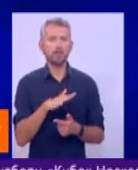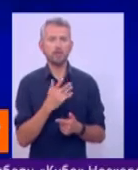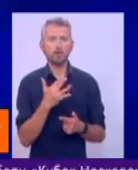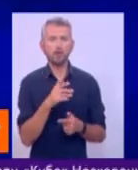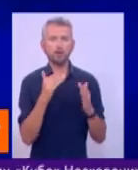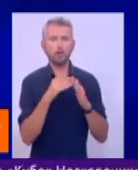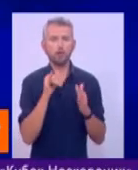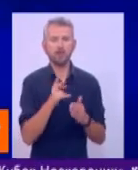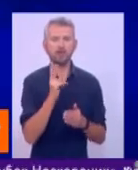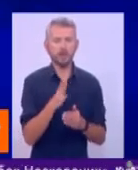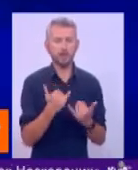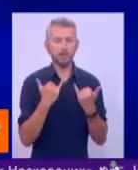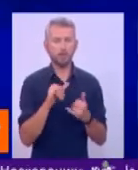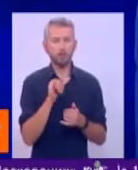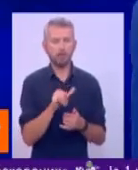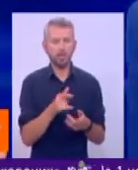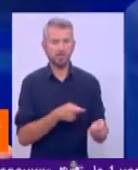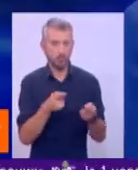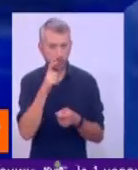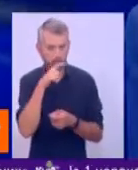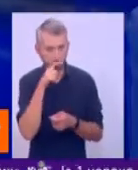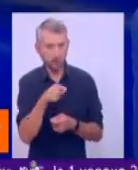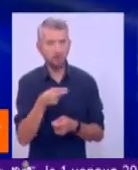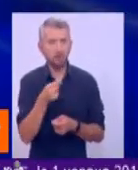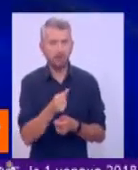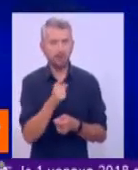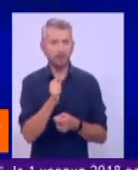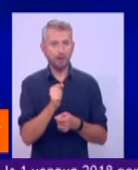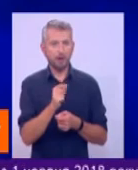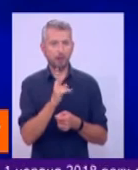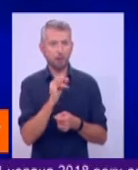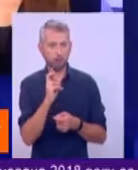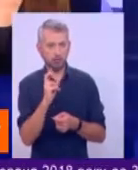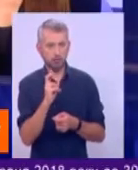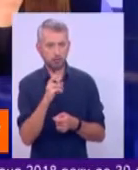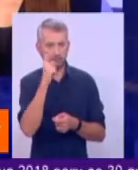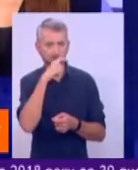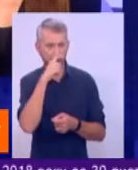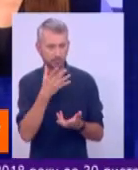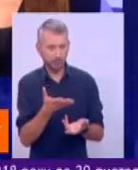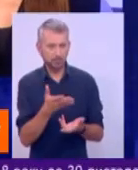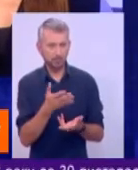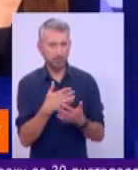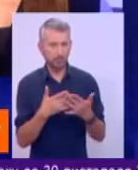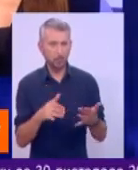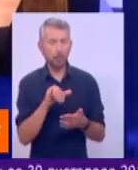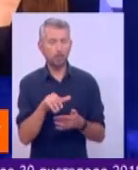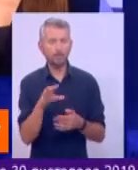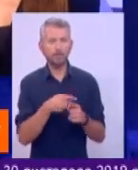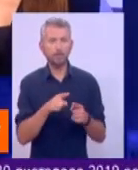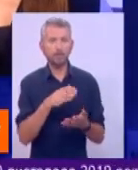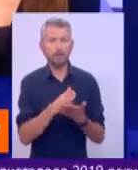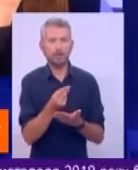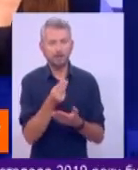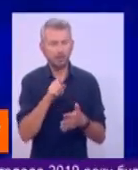доме у вас квартир, сегодня у вас вывозят мусор, вы платите за кубометры твердых побутовых отходов и так далее. У вас на все это есть